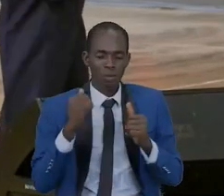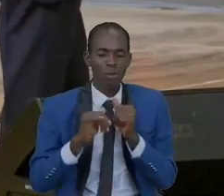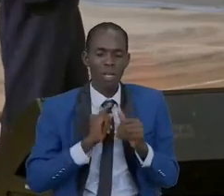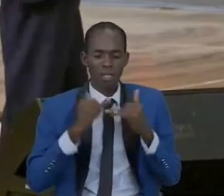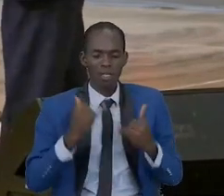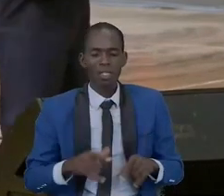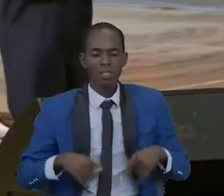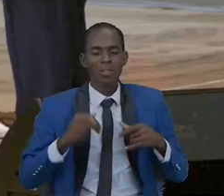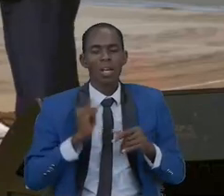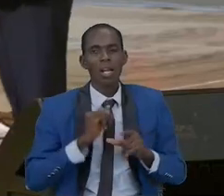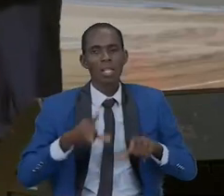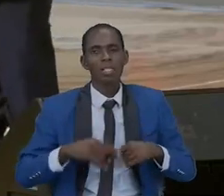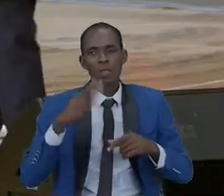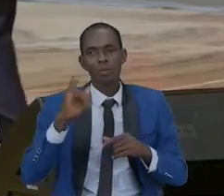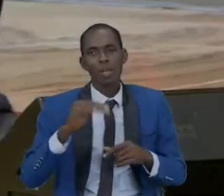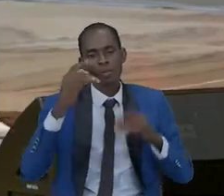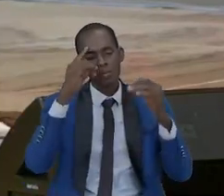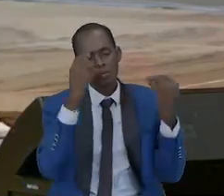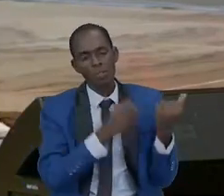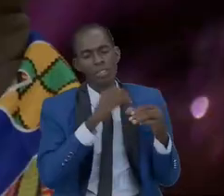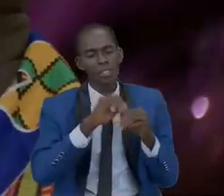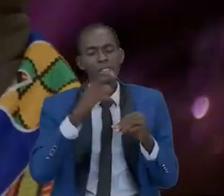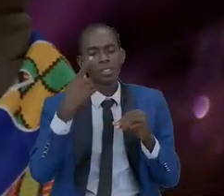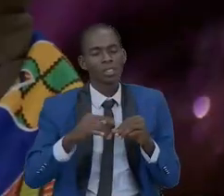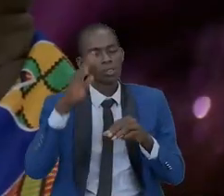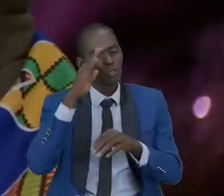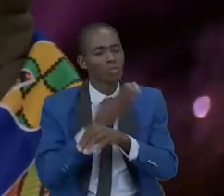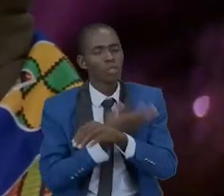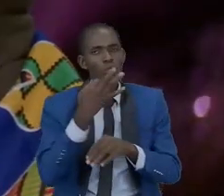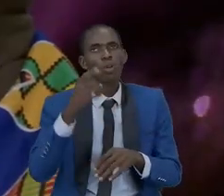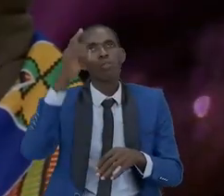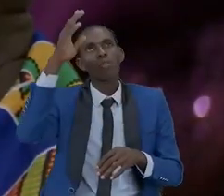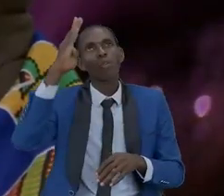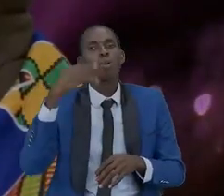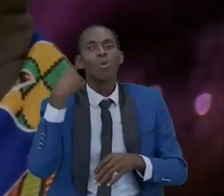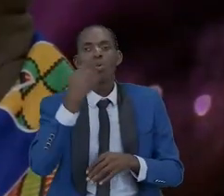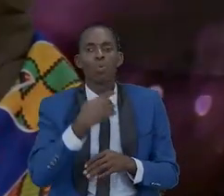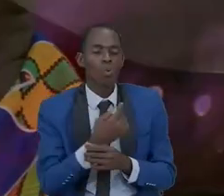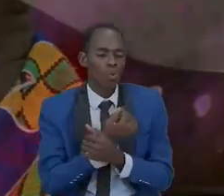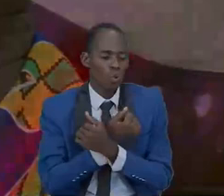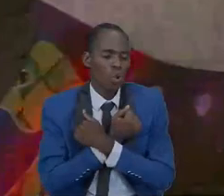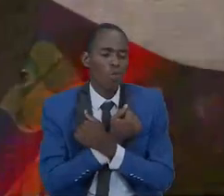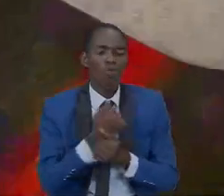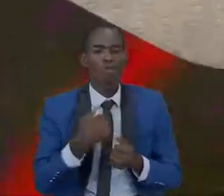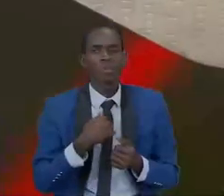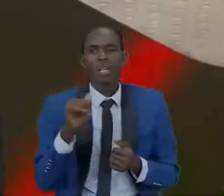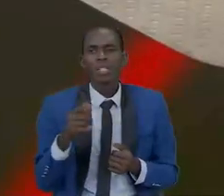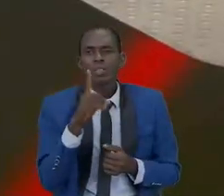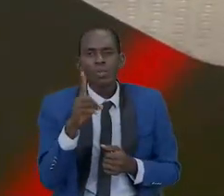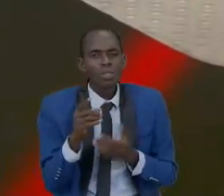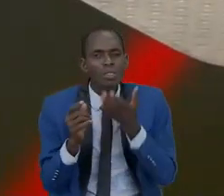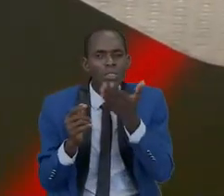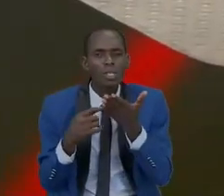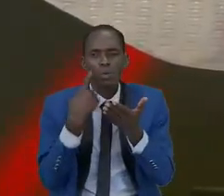maintenant je vis avec le Fils de Dieu qui m'a aimé je vis dans la foi au fil de Dieu qui m'a aimé